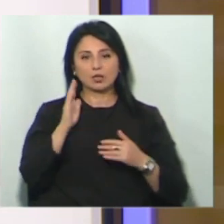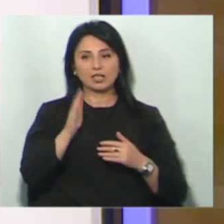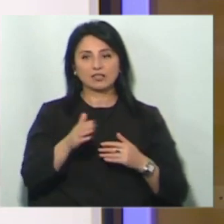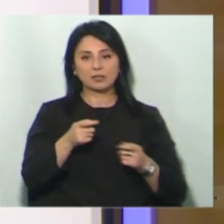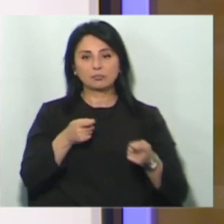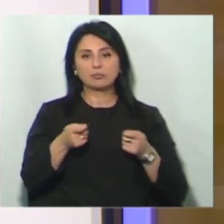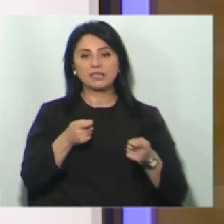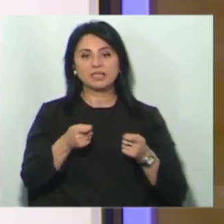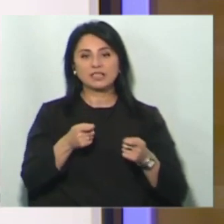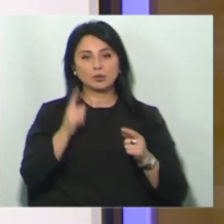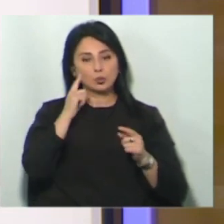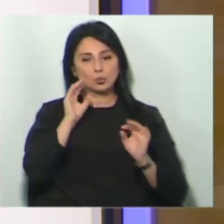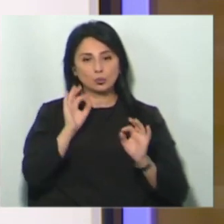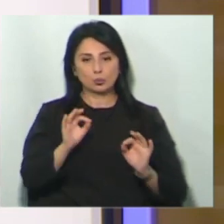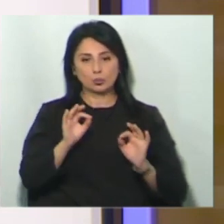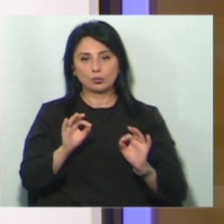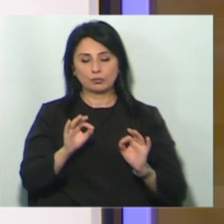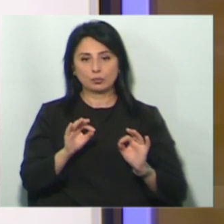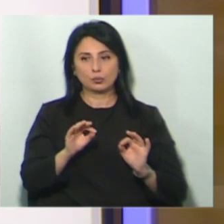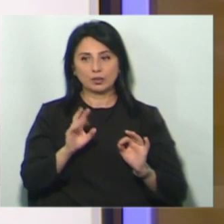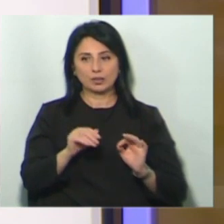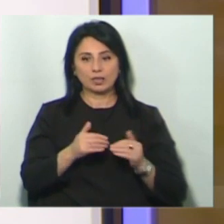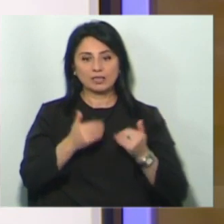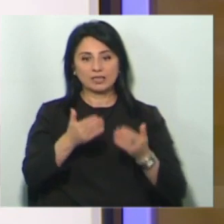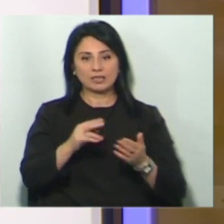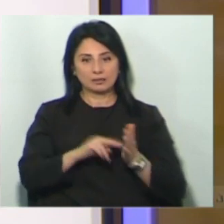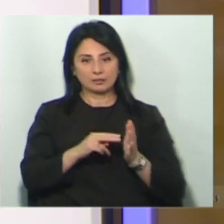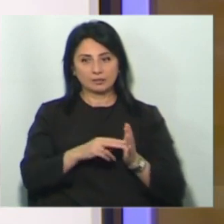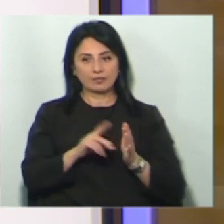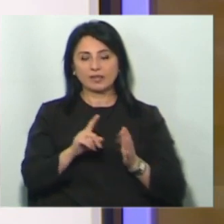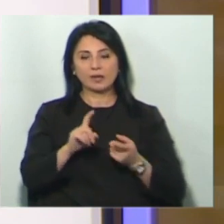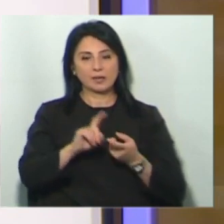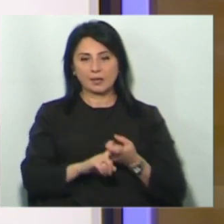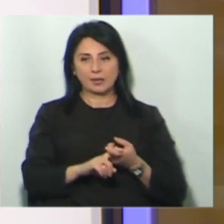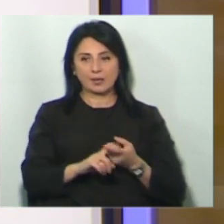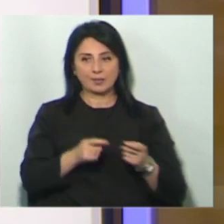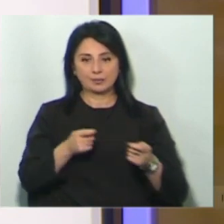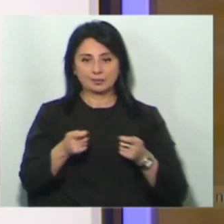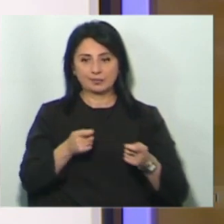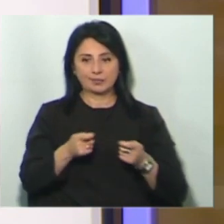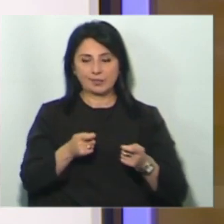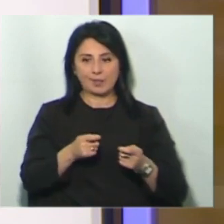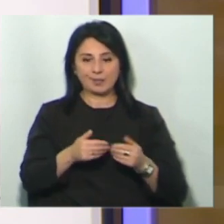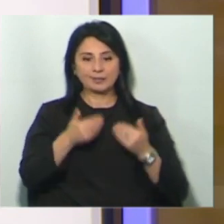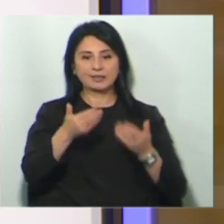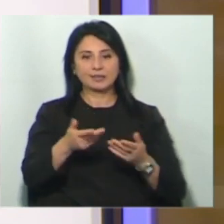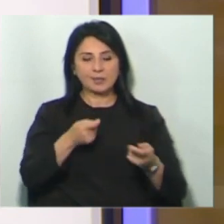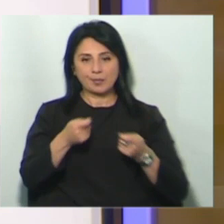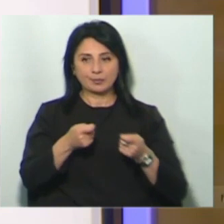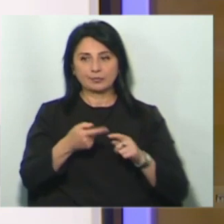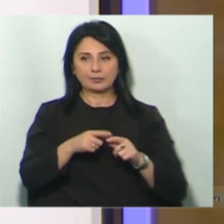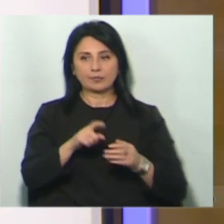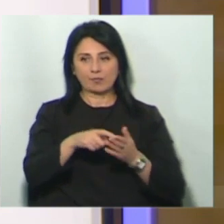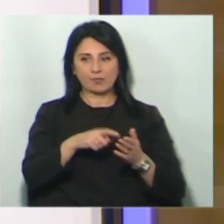იქნება ფრთხილი, გონივრული და წინდახედული. Რაში გამოიხატება სიფრთხილე და წინდახედულება,